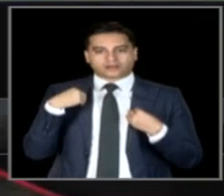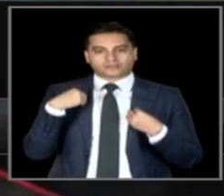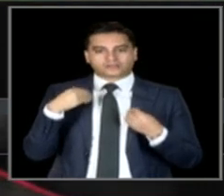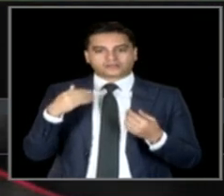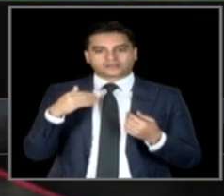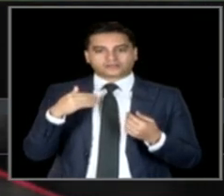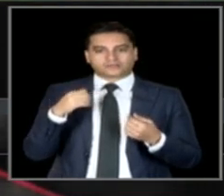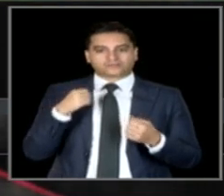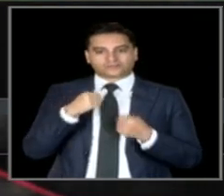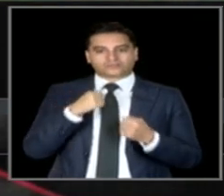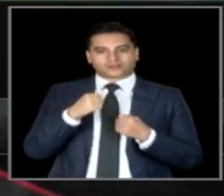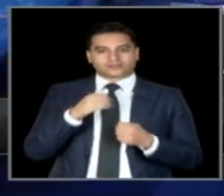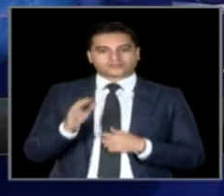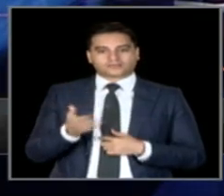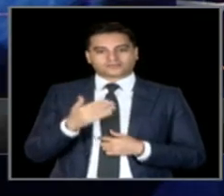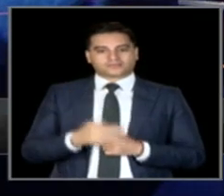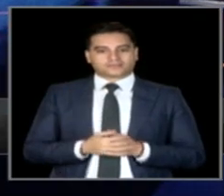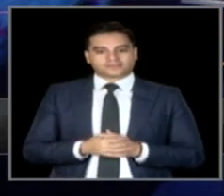تحترفها اللاعب الأسترالي؟